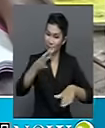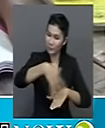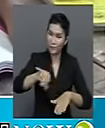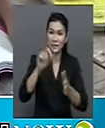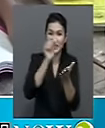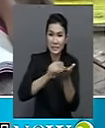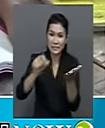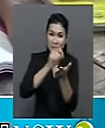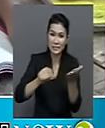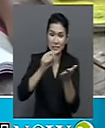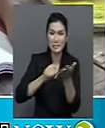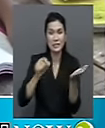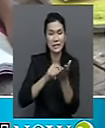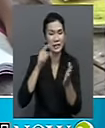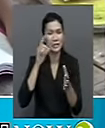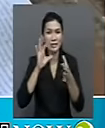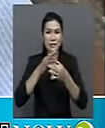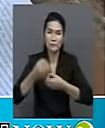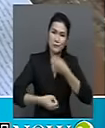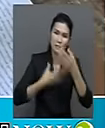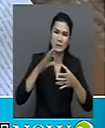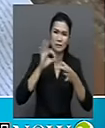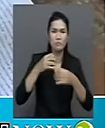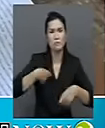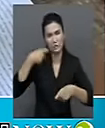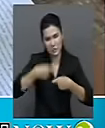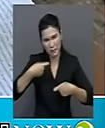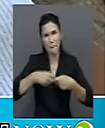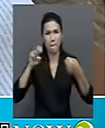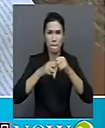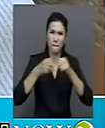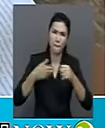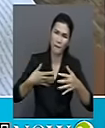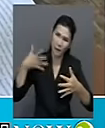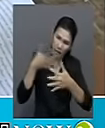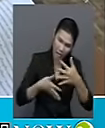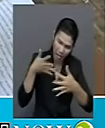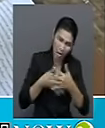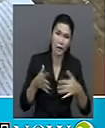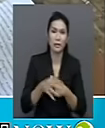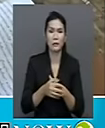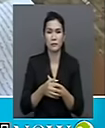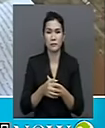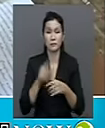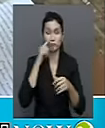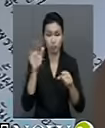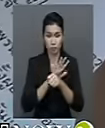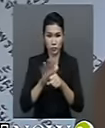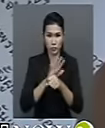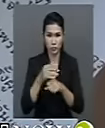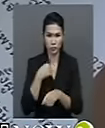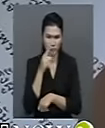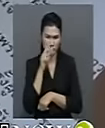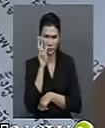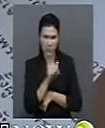เขียนเรียงความเกี่ยวกับเรื่องของความยากลำบากหรืออุปสรรคในการใช้ชีวิตแล้วก็ไปสะดุดกับเรียงความ